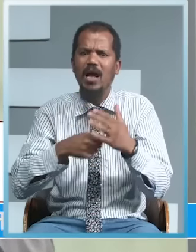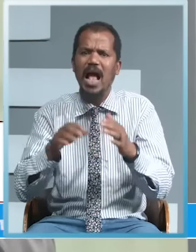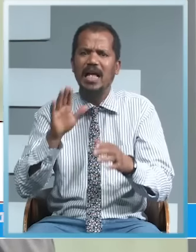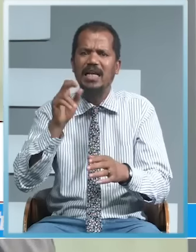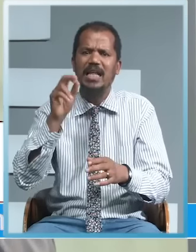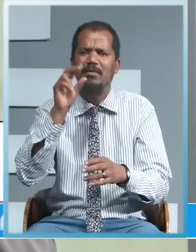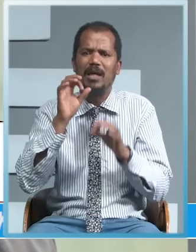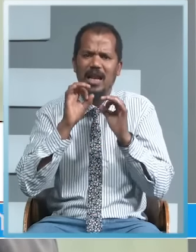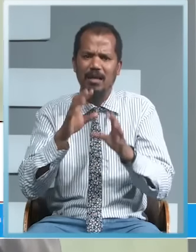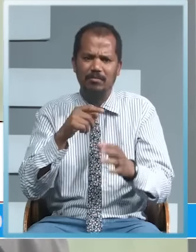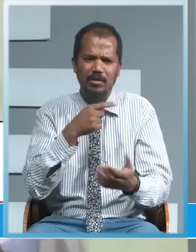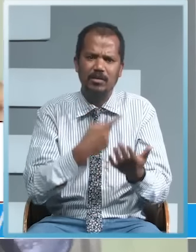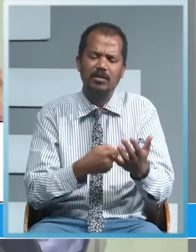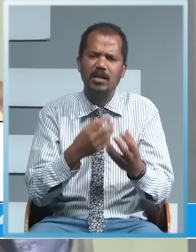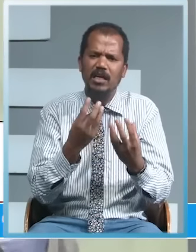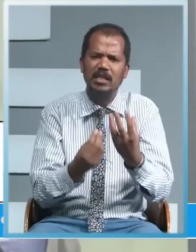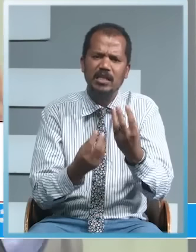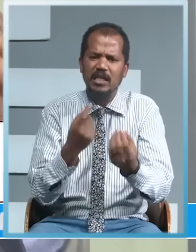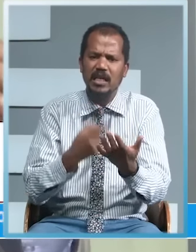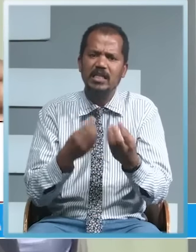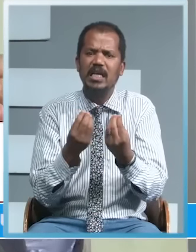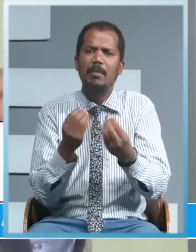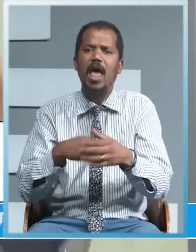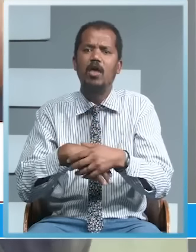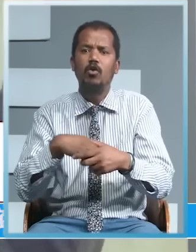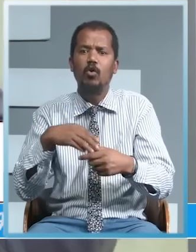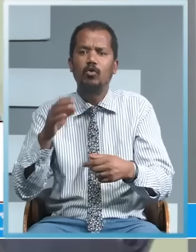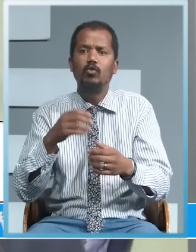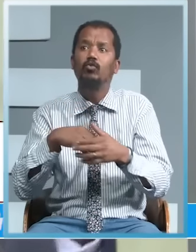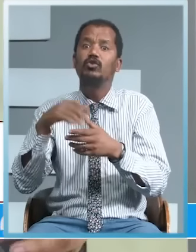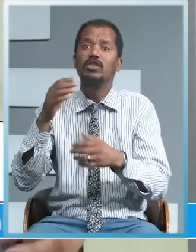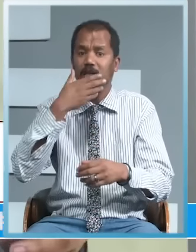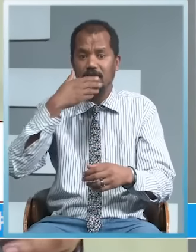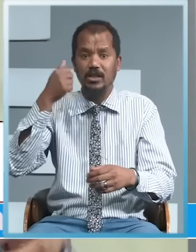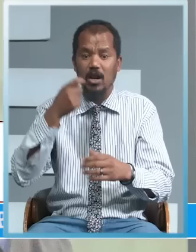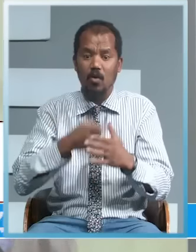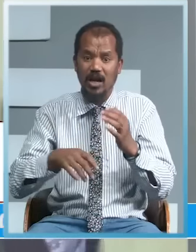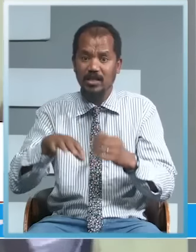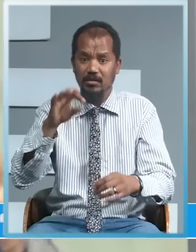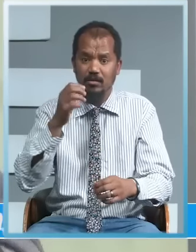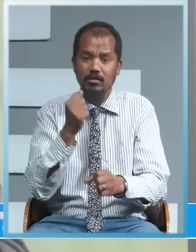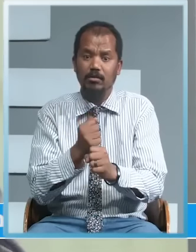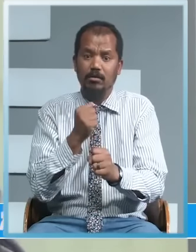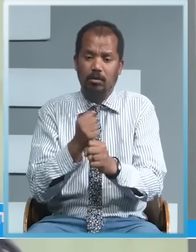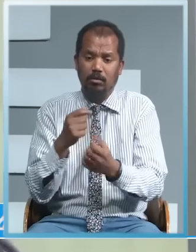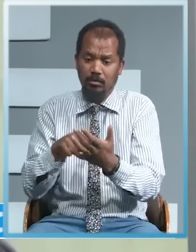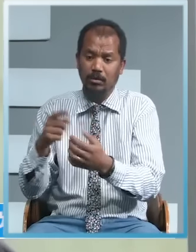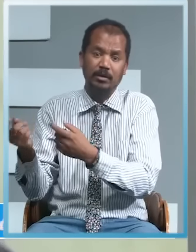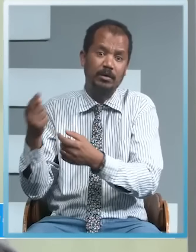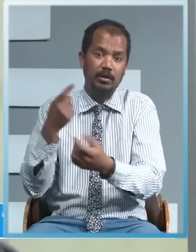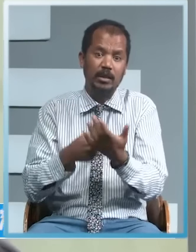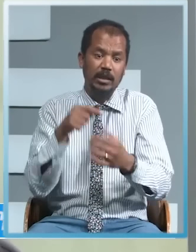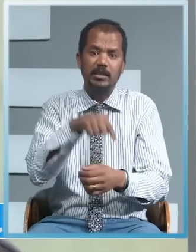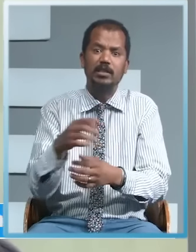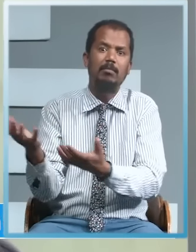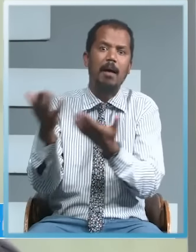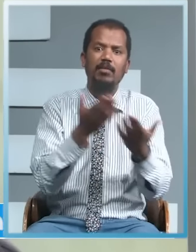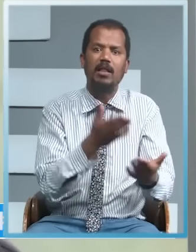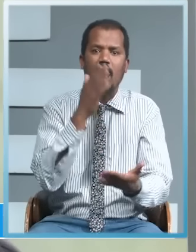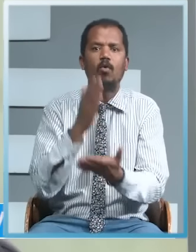ምርት ገበያ ላይ ዋጋ ተገድቧል፣ ቀስ እያሉ ከዚህ ገበያ እየወጡ ውጭ ላይ የተሻለ ዋጋ ስለሚያገኙ ቡናቸውን ወደዚህ ማምጣት አቁሙ